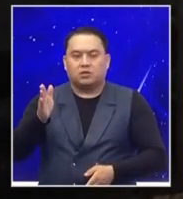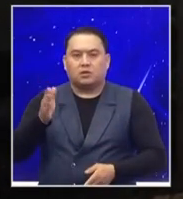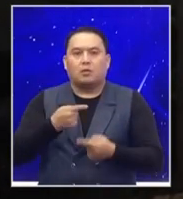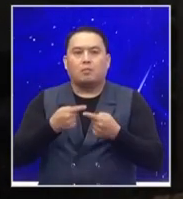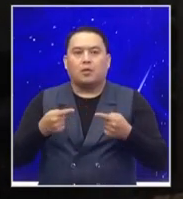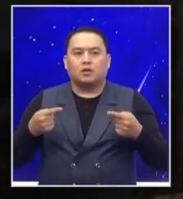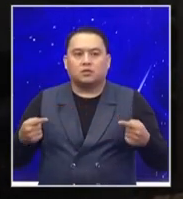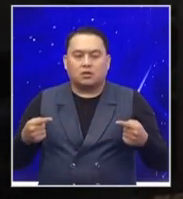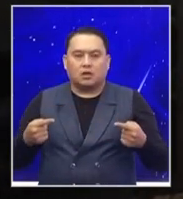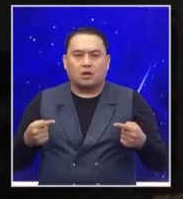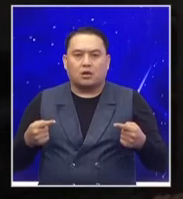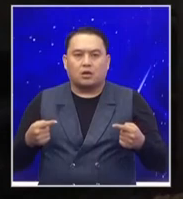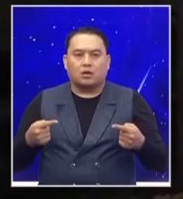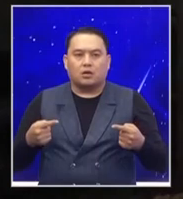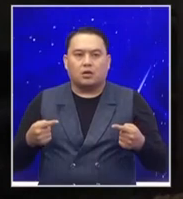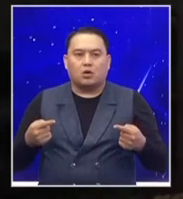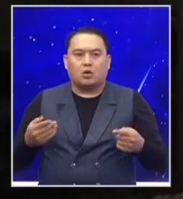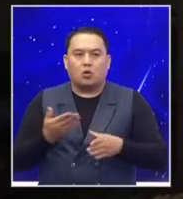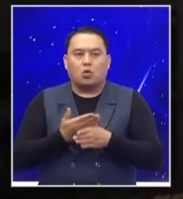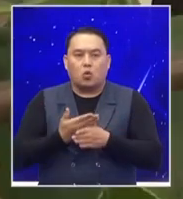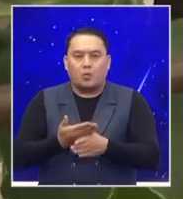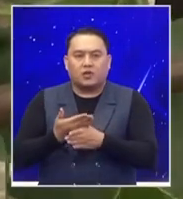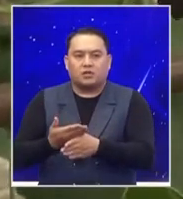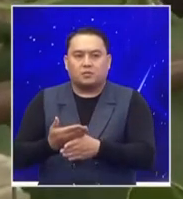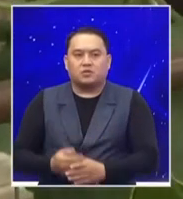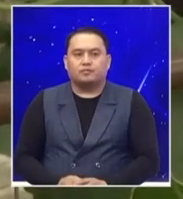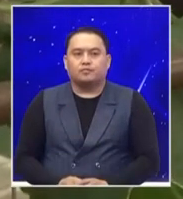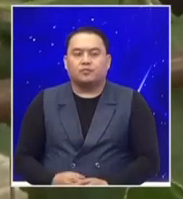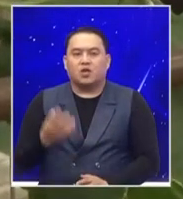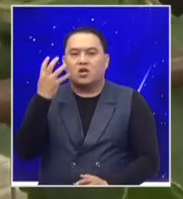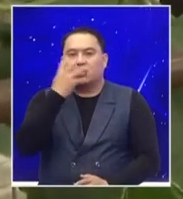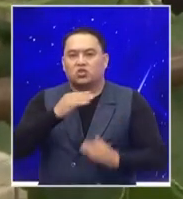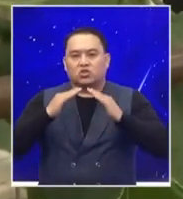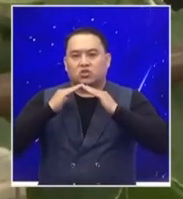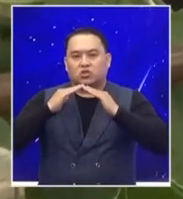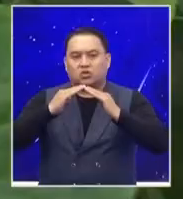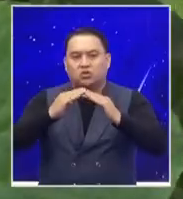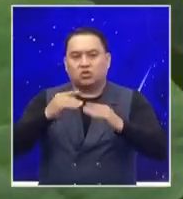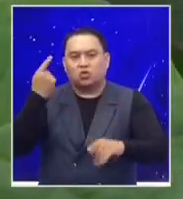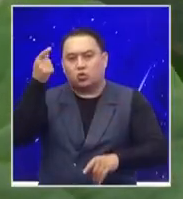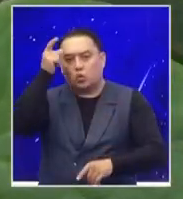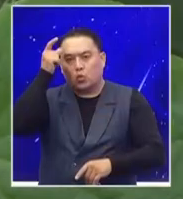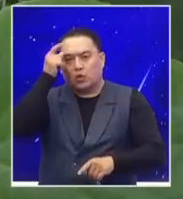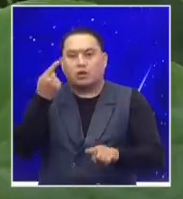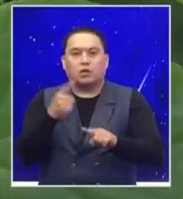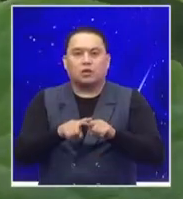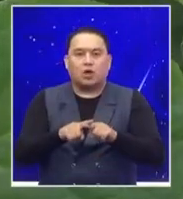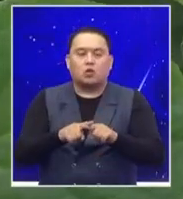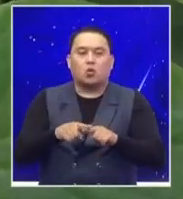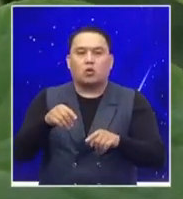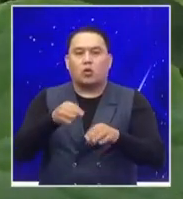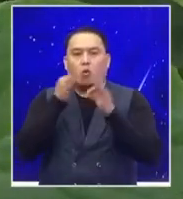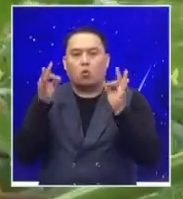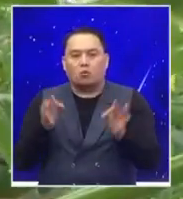басқа үкімет жағынан беретін жәрдемақыларға көмектесеміз. Бұл жылыжай былтыр желтоқсан айында түрік технологиясы бойынша салынған, аумағы